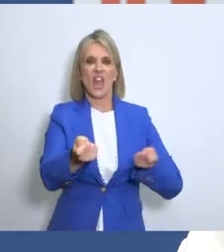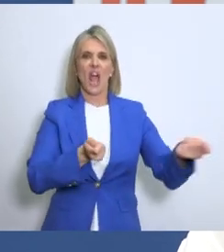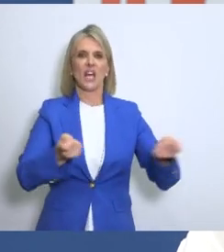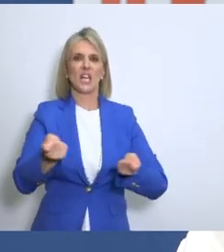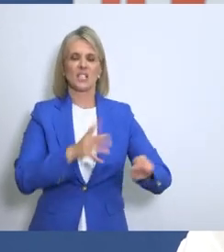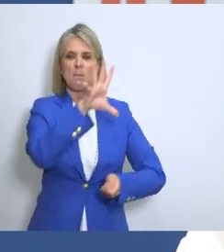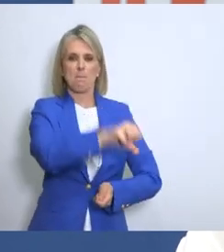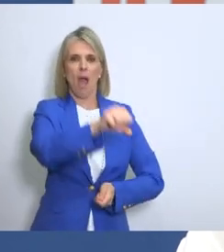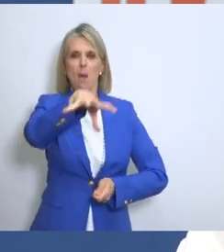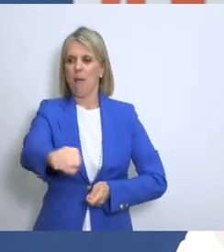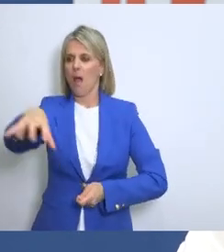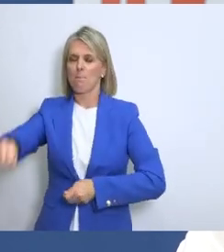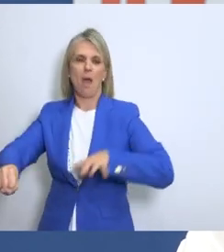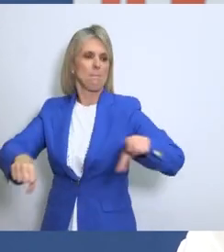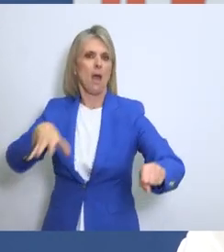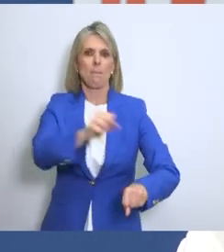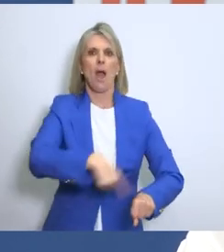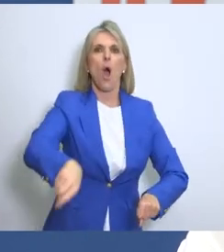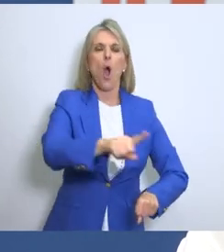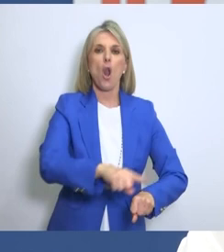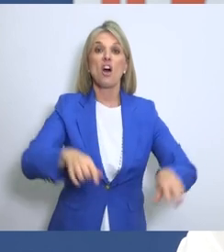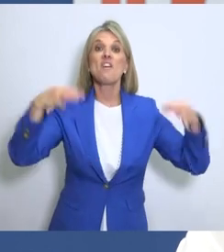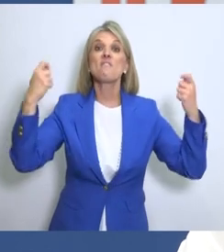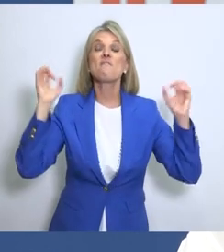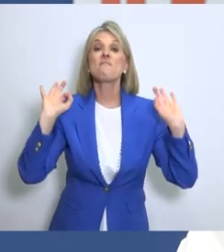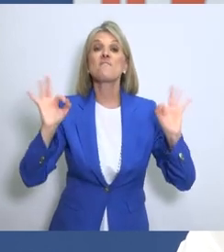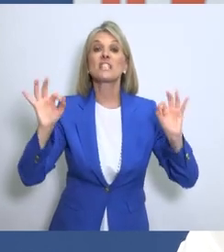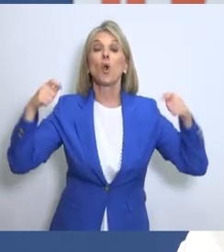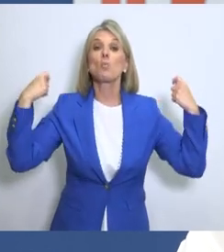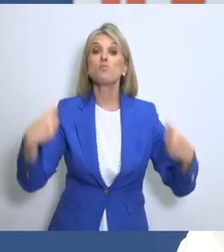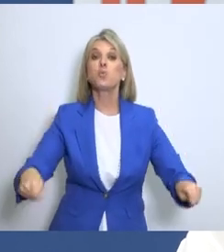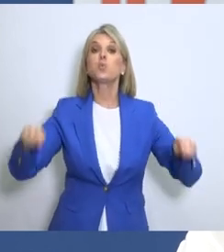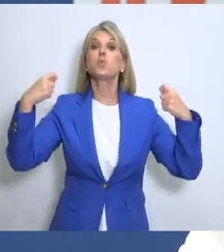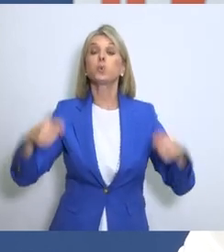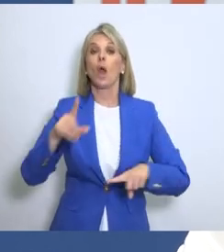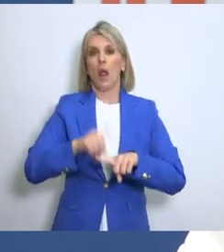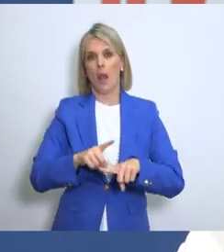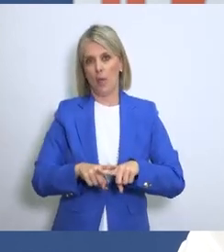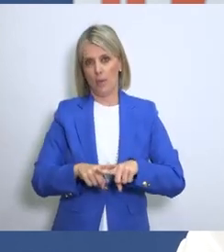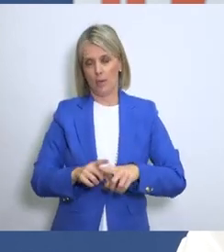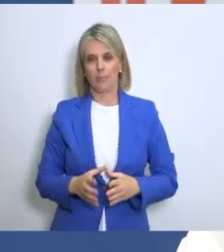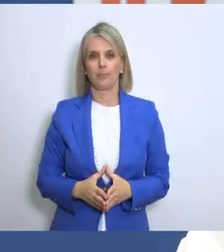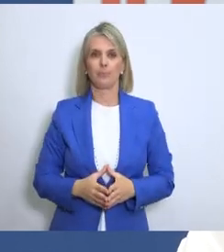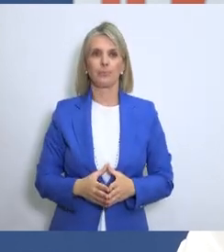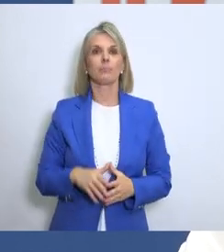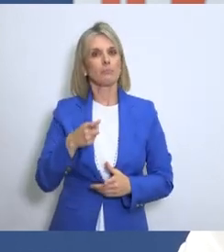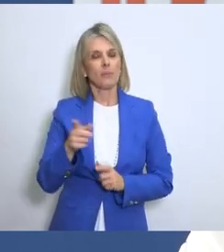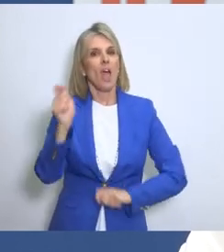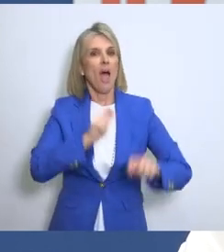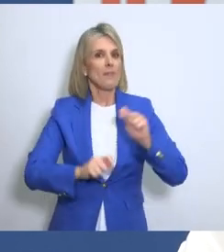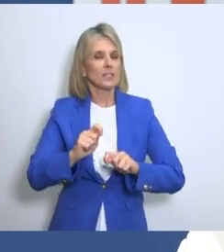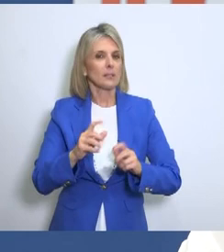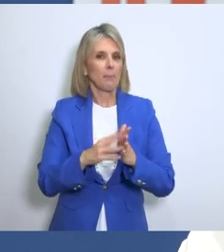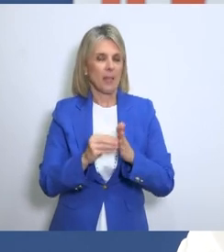εσπευσμένη απολιγνητοποίηση που είχε μοναδικό σκοπό να στήσει το χρηματιστήριο της ενέργειας,